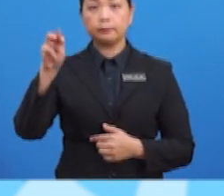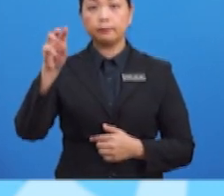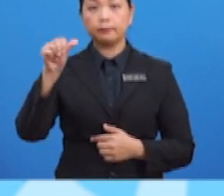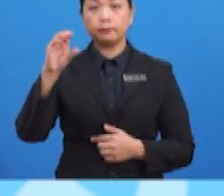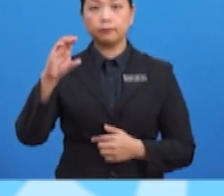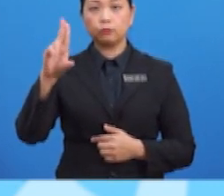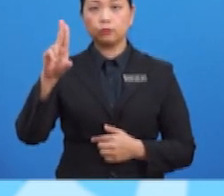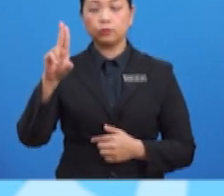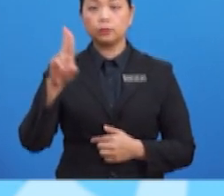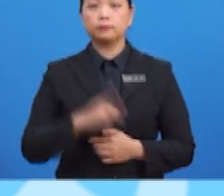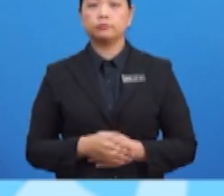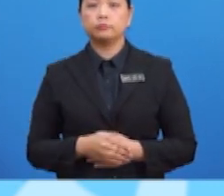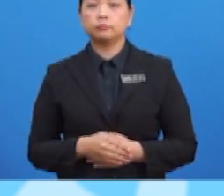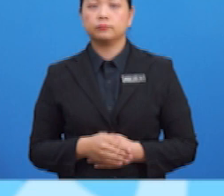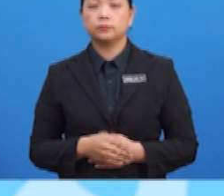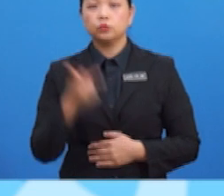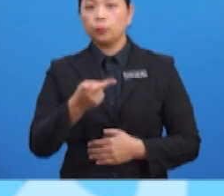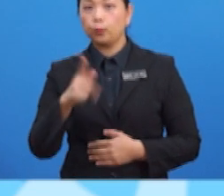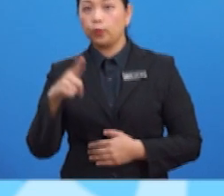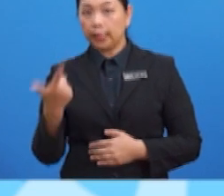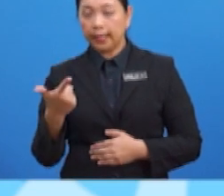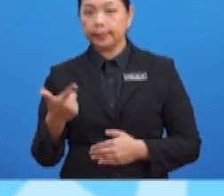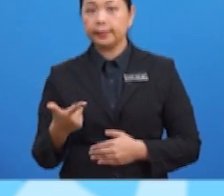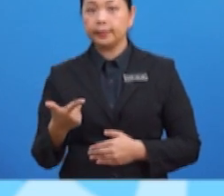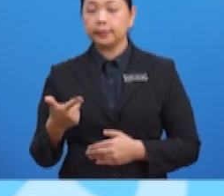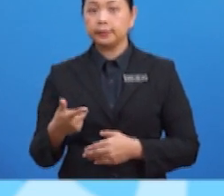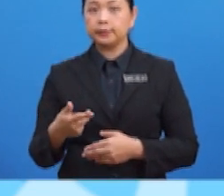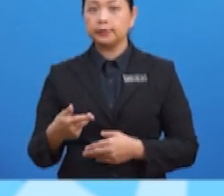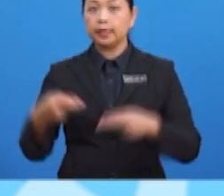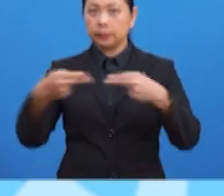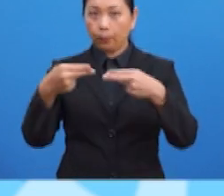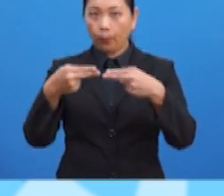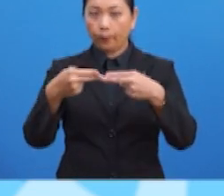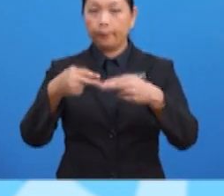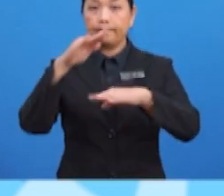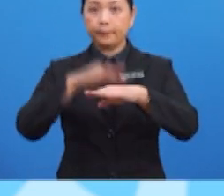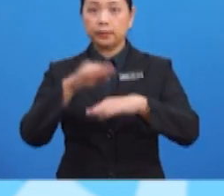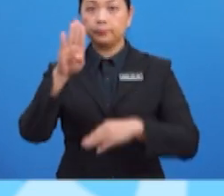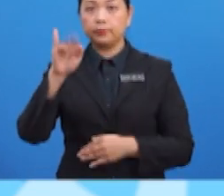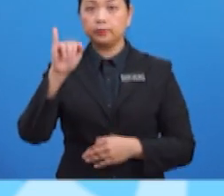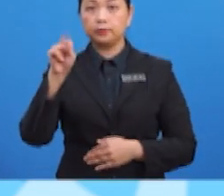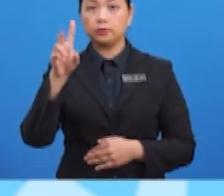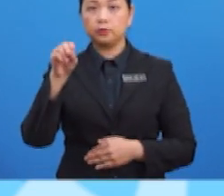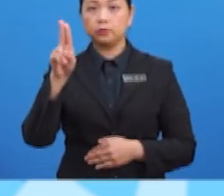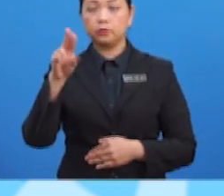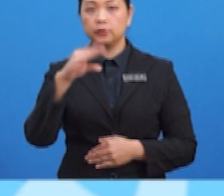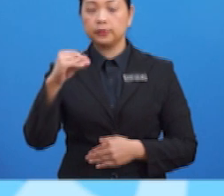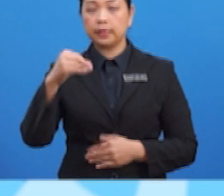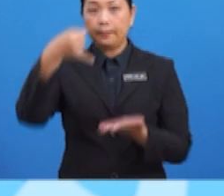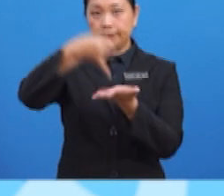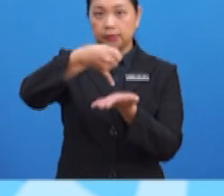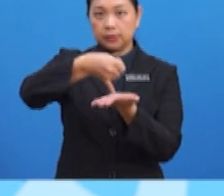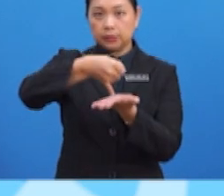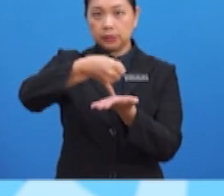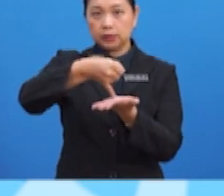tali sawat. Komponen lain yang disambung pada bindu dan mata gerudi pada takal